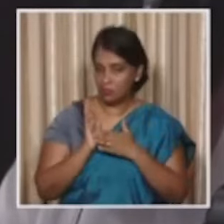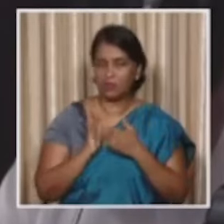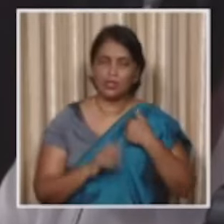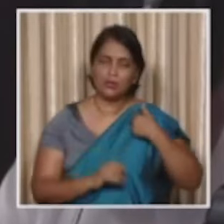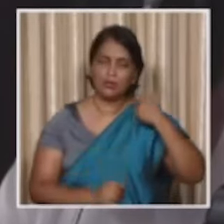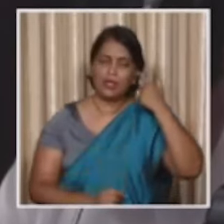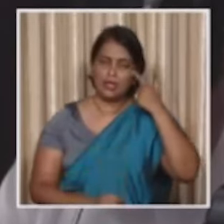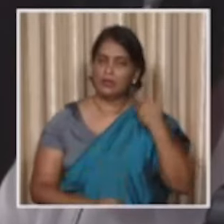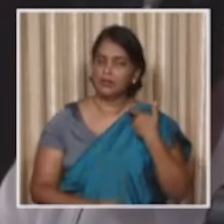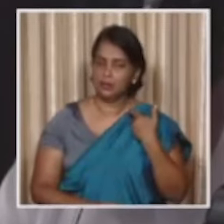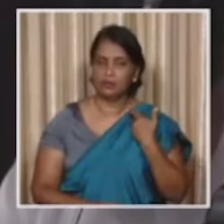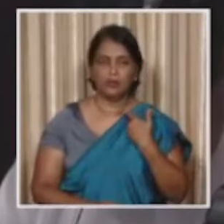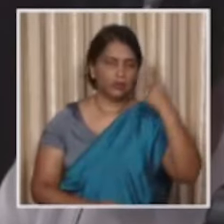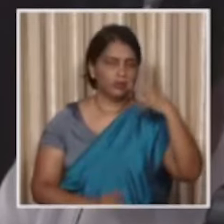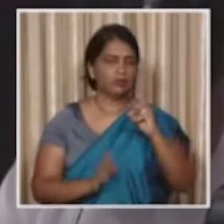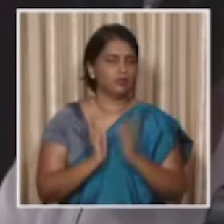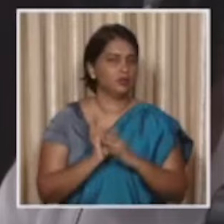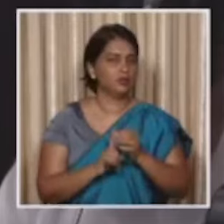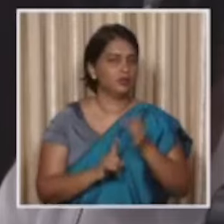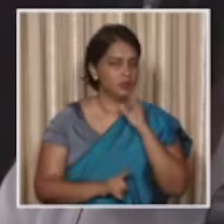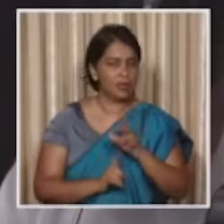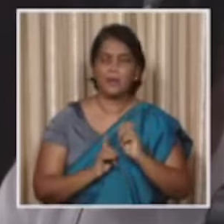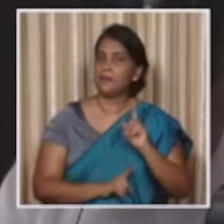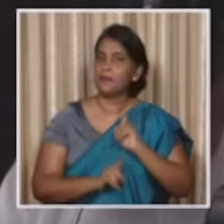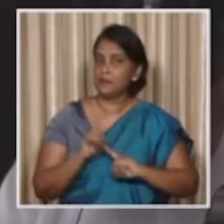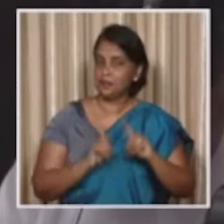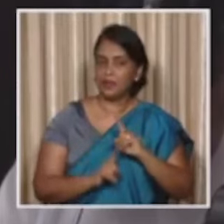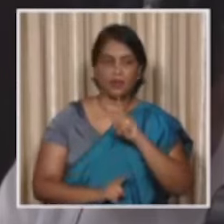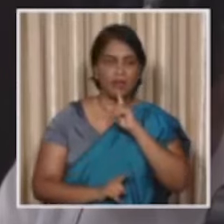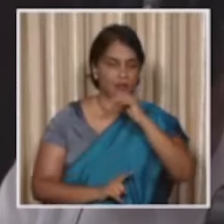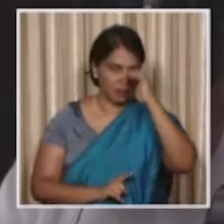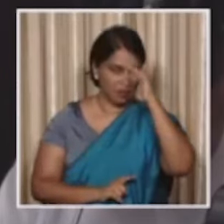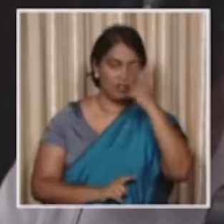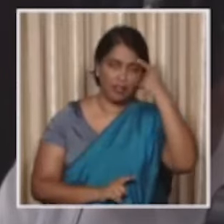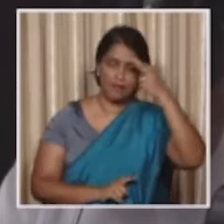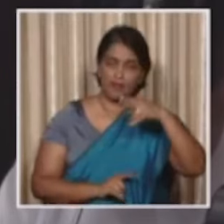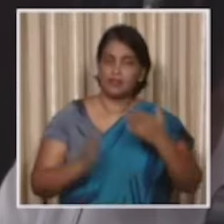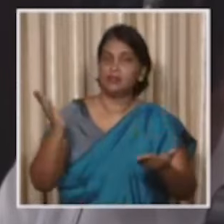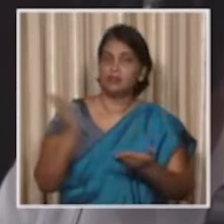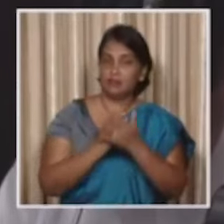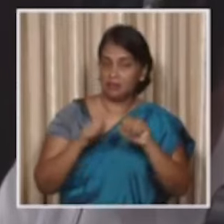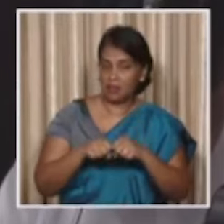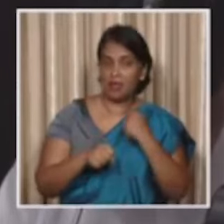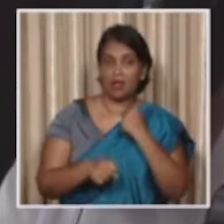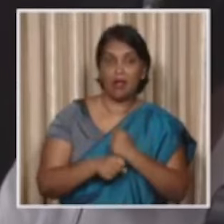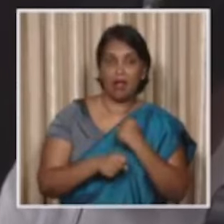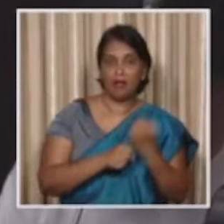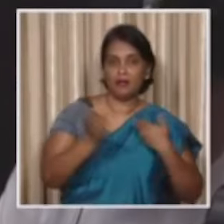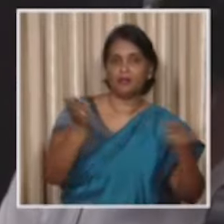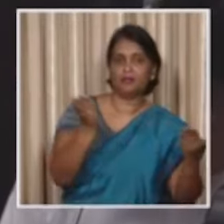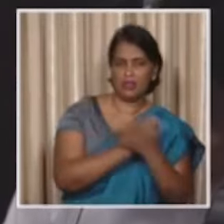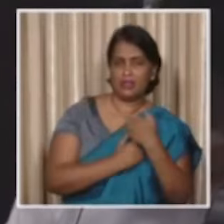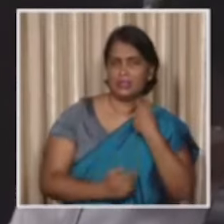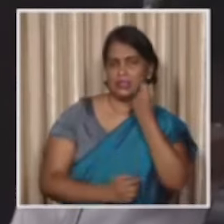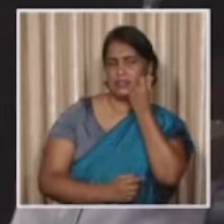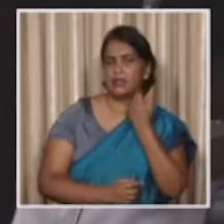හිතුවේ නියෝජ්‍ය කාර්ක සභාපතිතුමනි මේ පාර්ලිමේන්තුවට කතානායකතුමාට විශ්වාස මංගයක් ආණ්ඩුව පැත්තෙන් ඉදිරිපත් වෙයිද කියන සැකේ